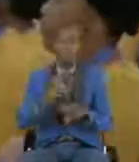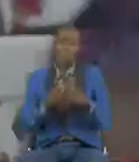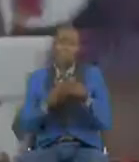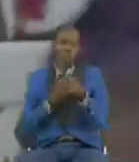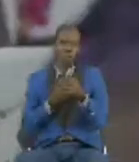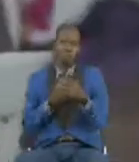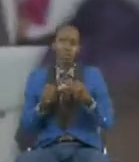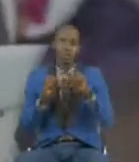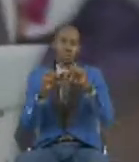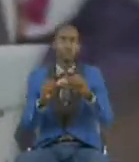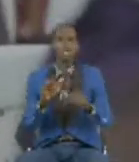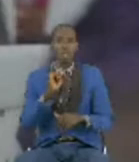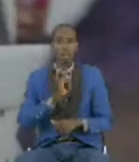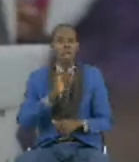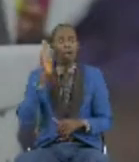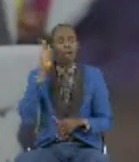Je vais continuer.